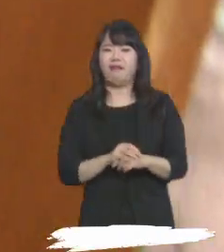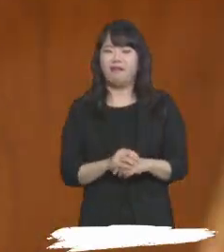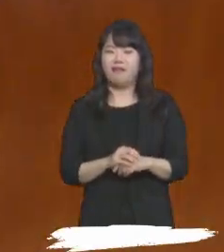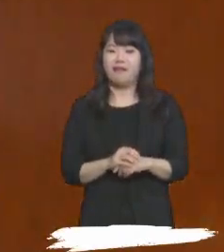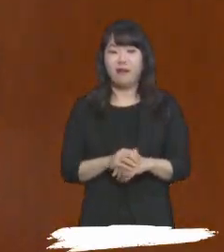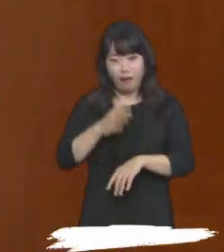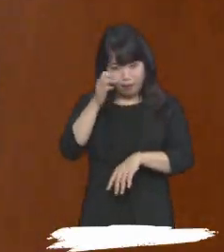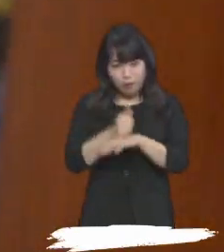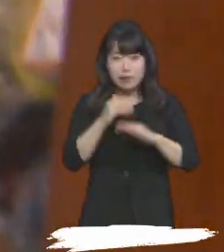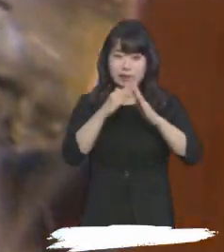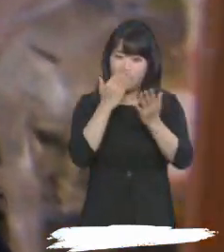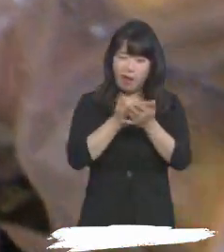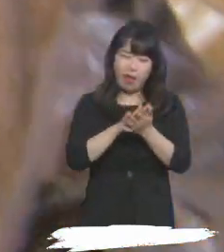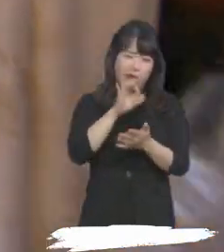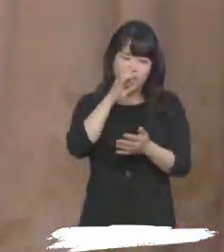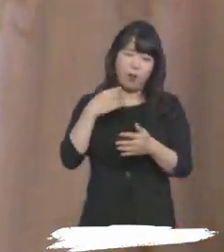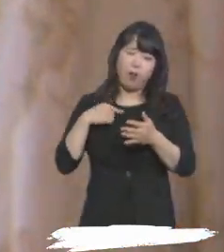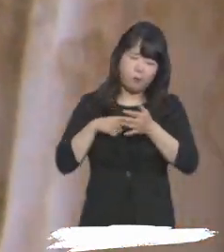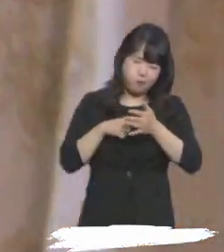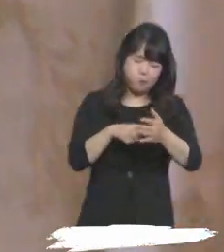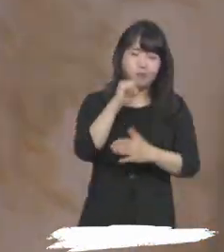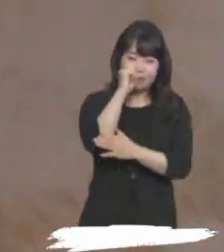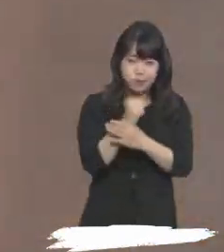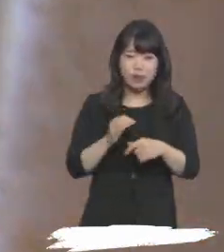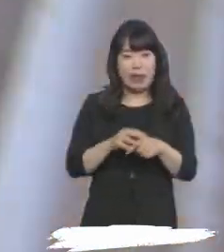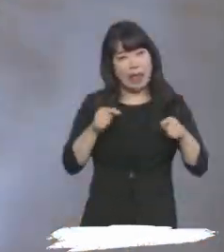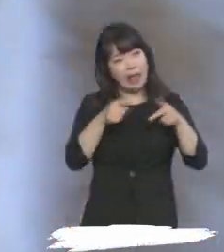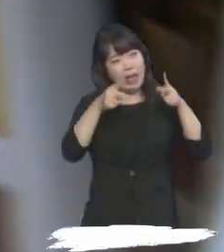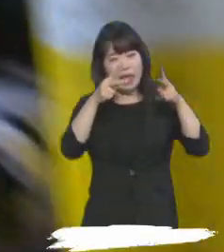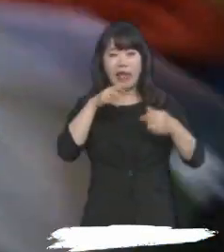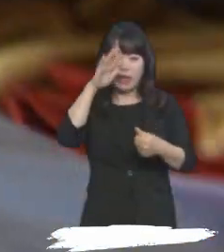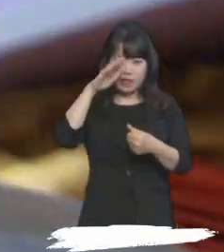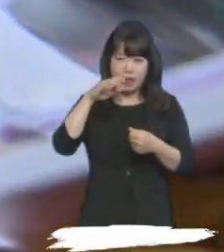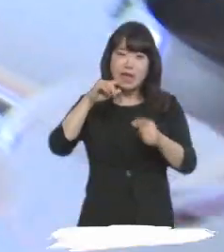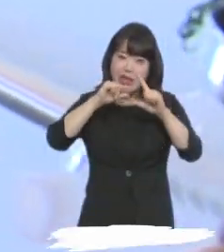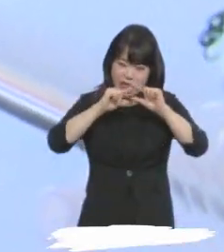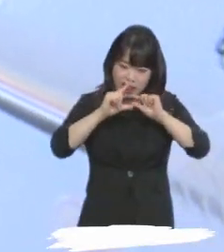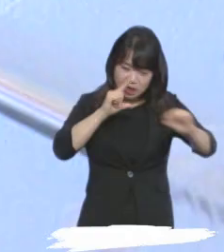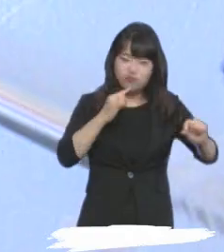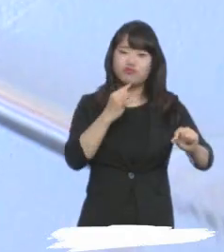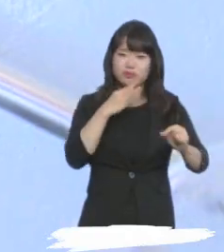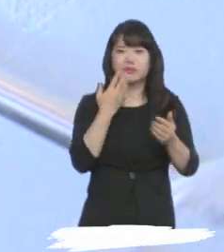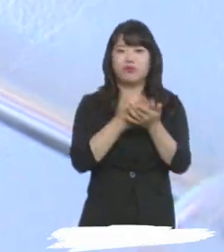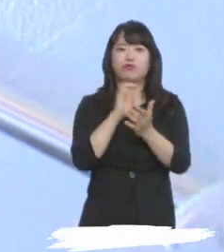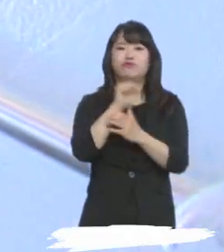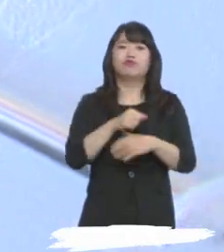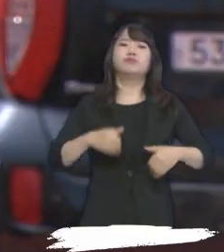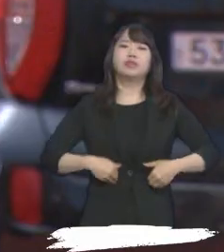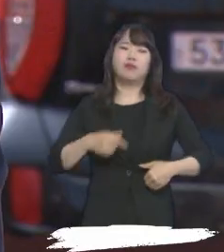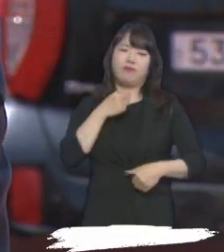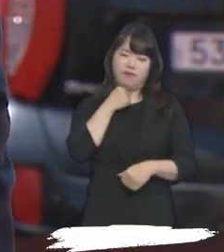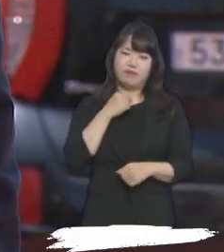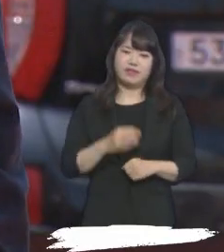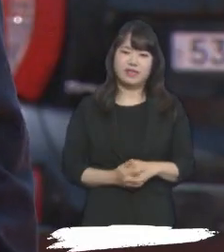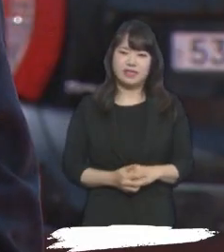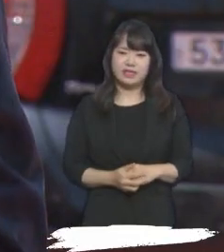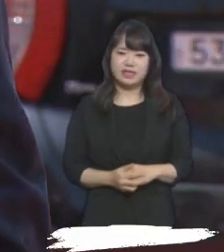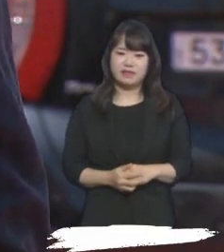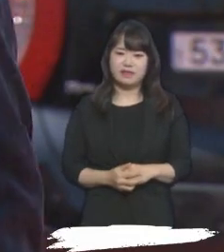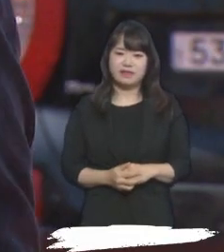실제 집수리도 못하고 살아온 주민들은 층수나 높이 등 부분 완화라도 현실화되길 바라고 있습니다.